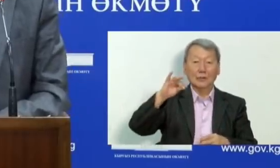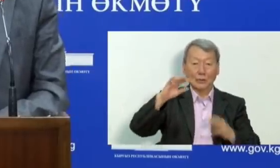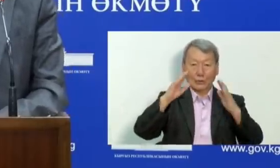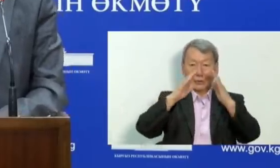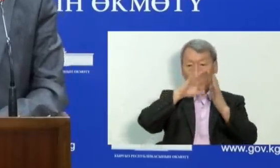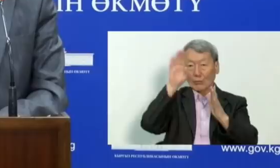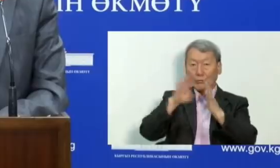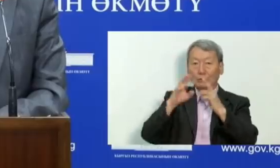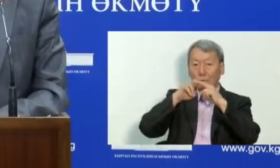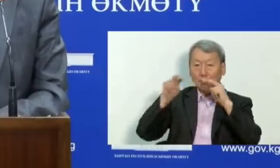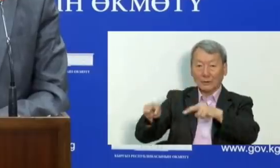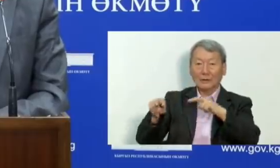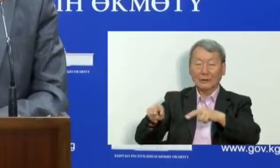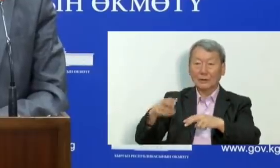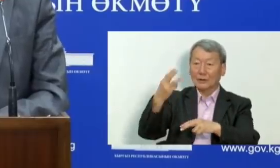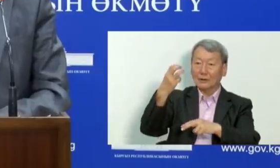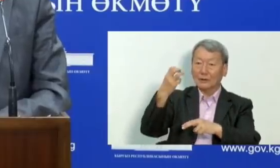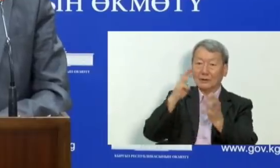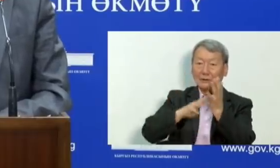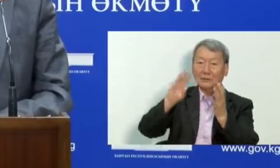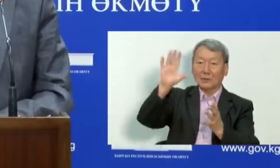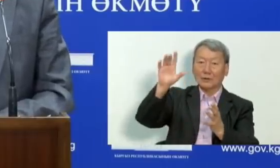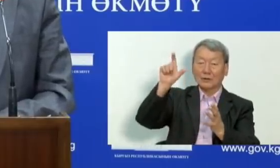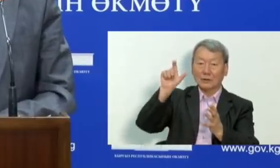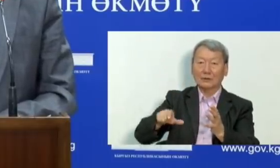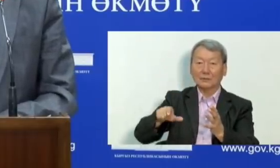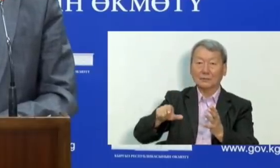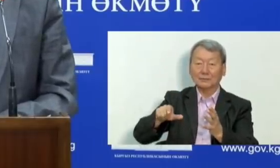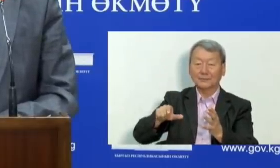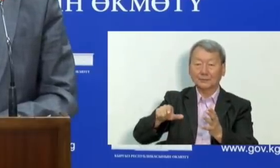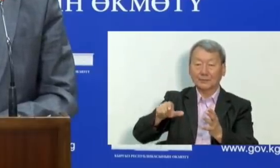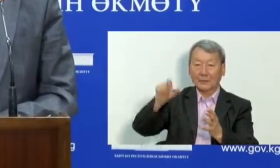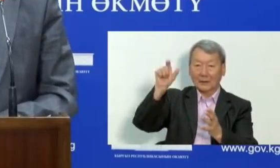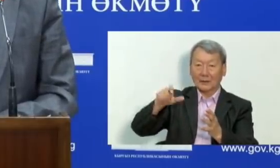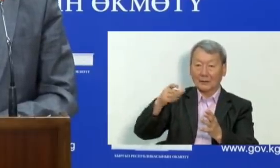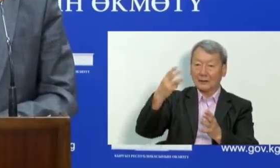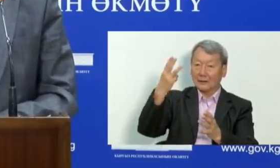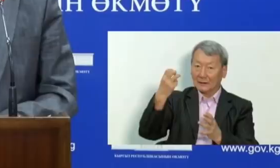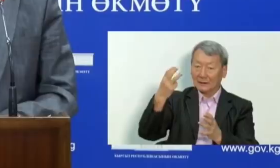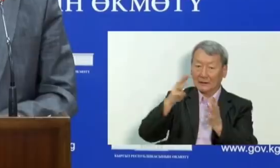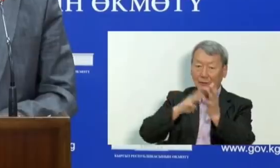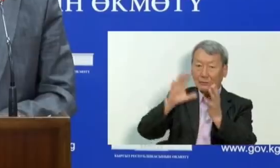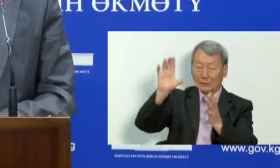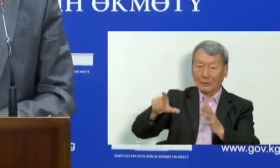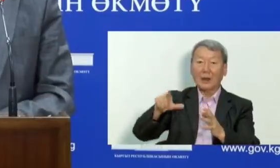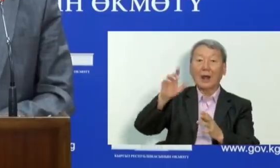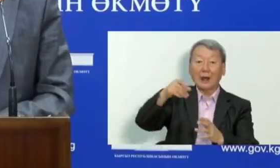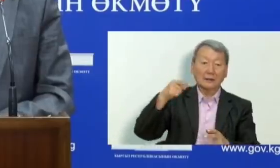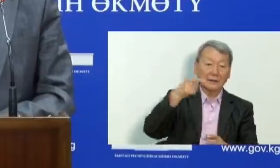үйдө үй изоляциясында 385 адам туруп атат.